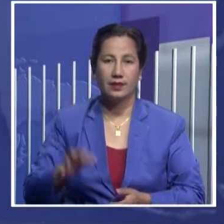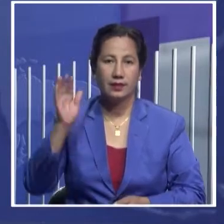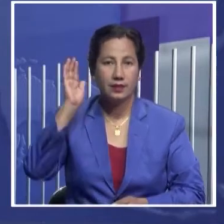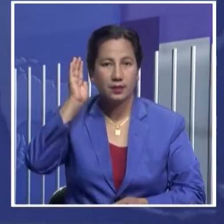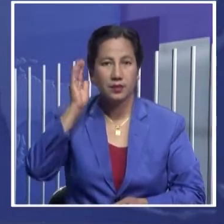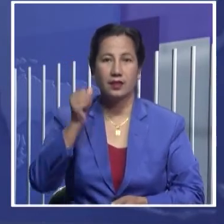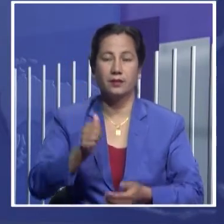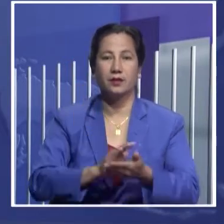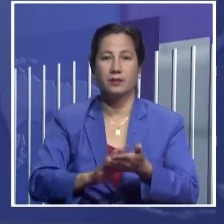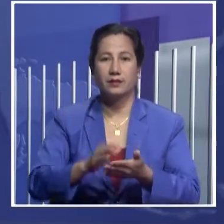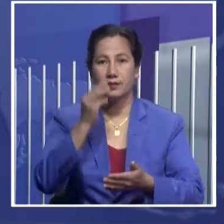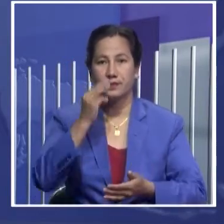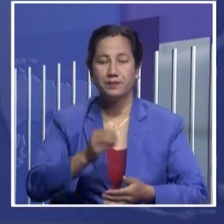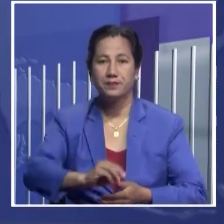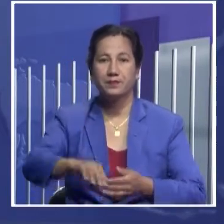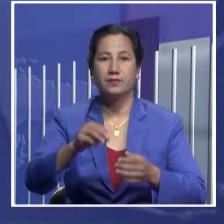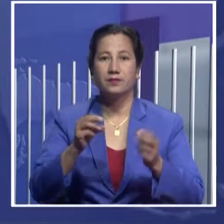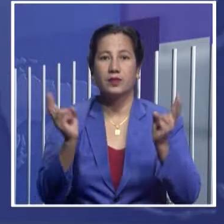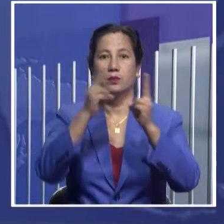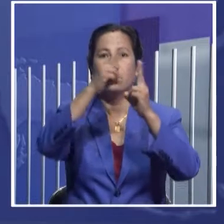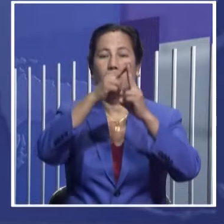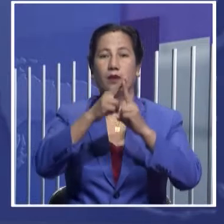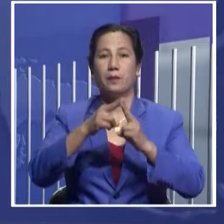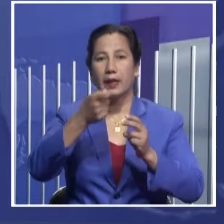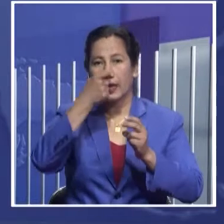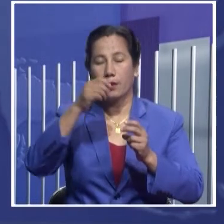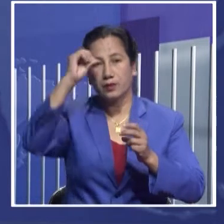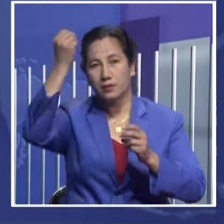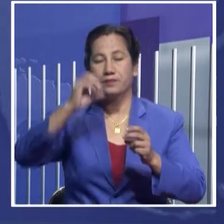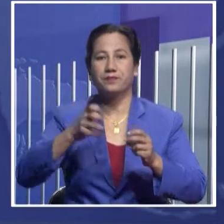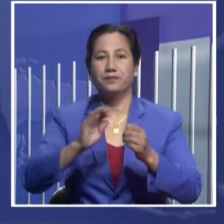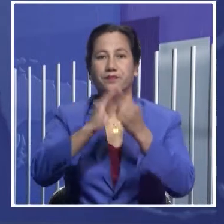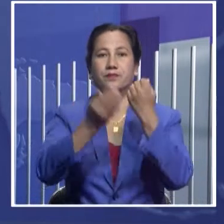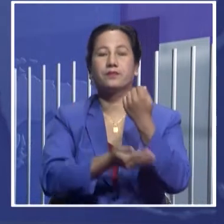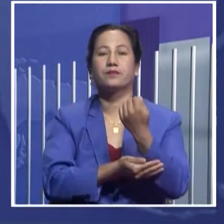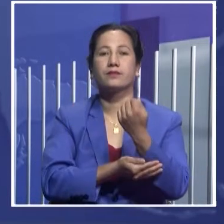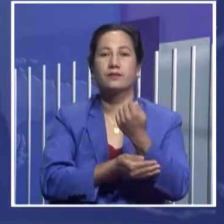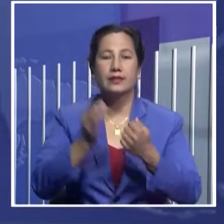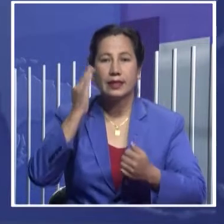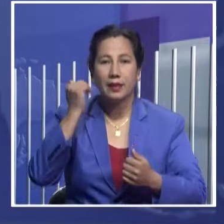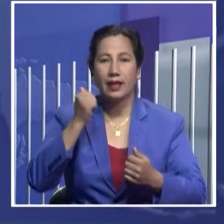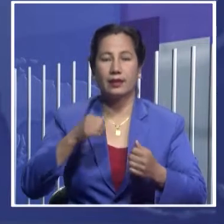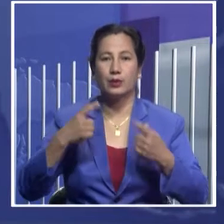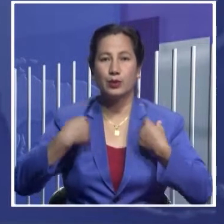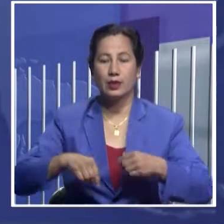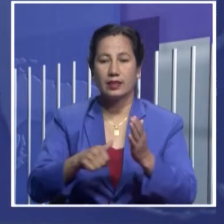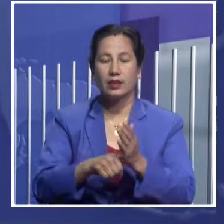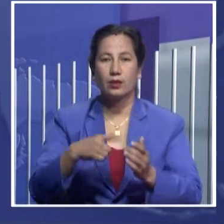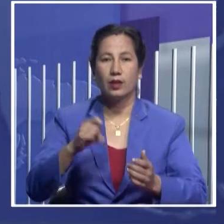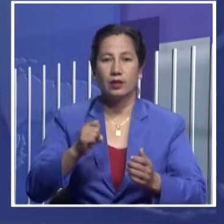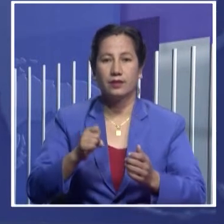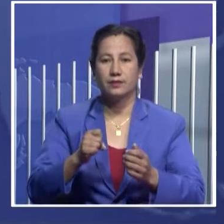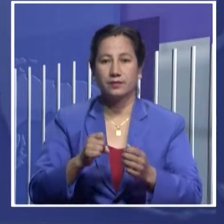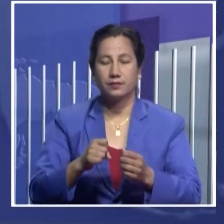समाचार अब विस्तारमा। भौगोलिक रूपमा विकट सुदूरपश्चिम प्रदेशका गर्भवती महिलाको स्वास्थ्य जाँचका लागि